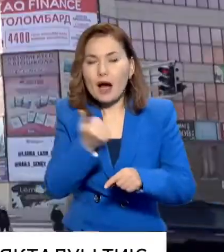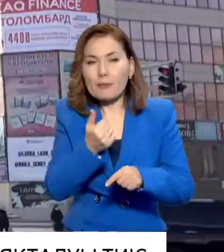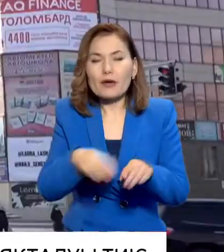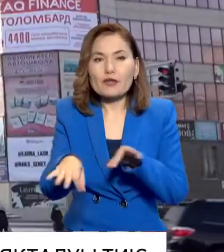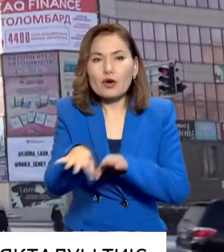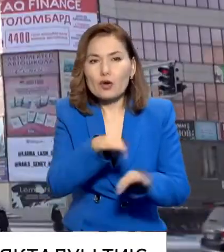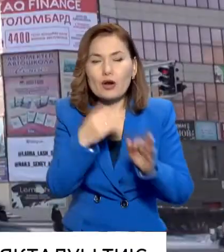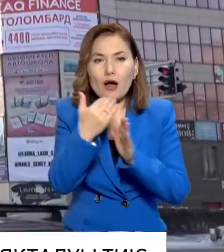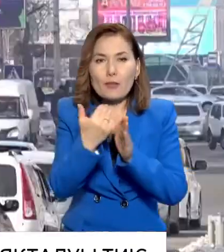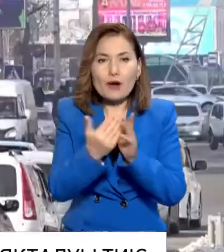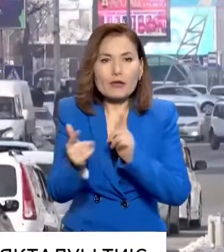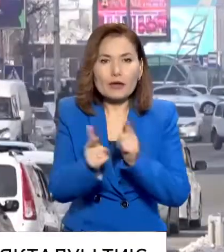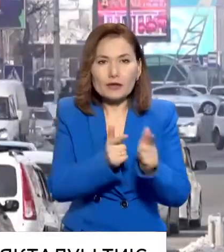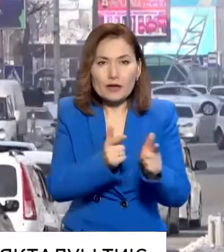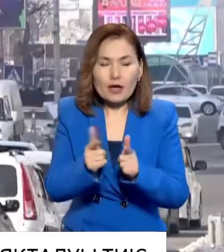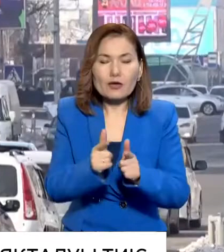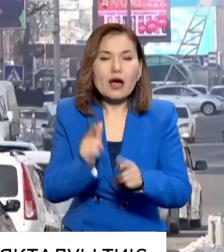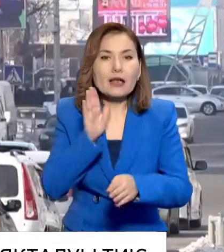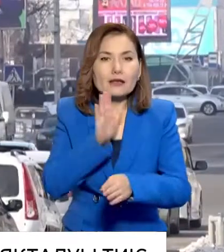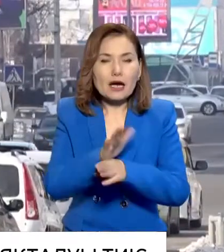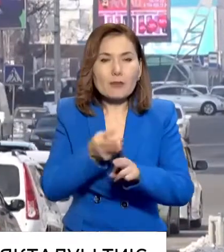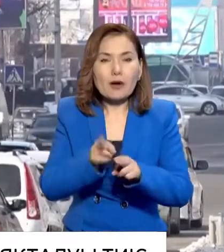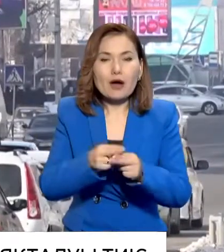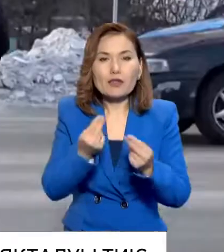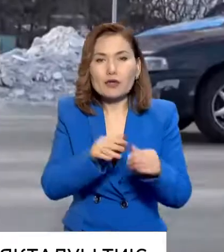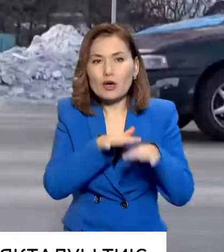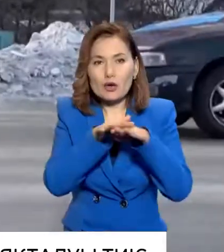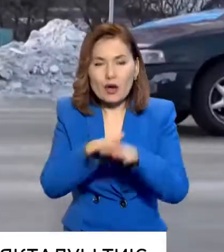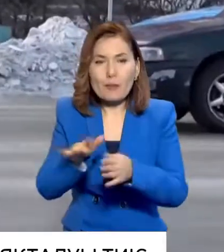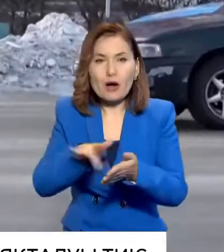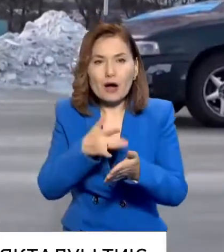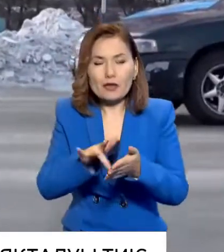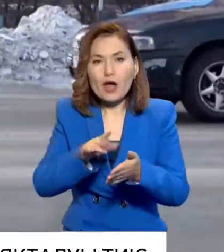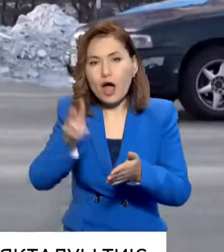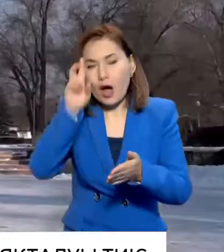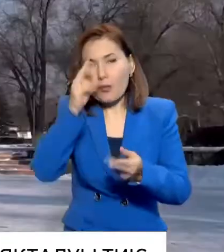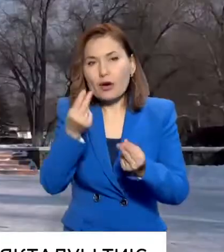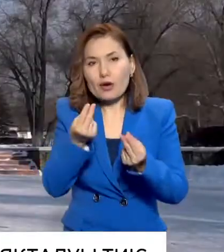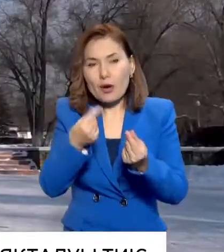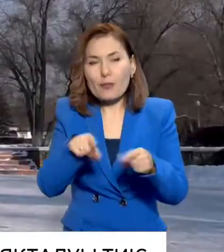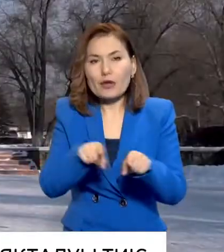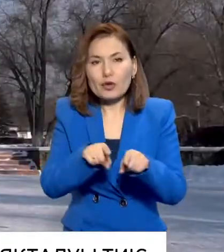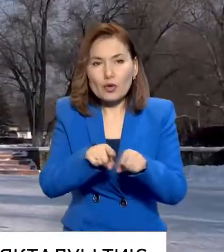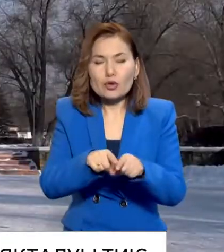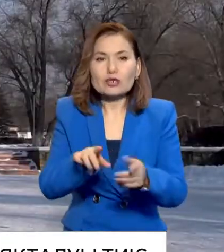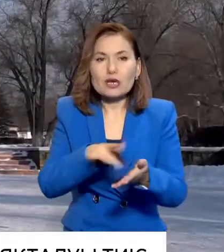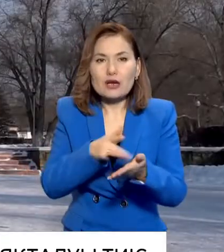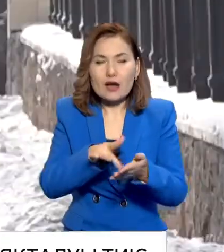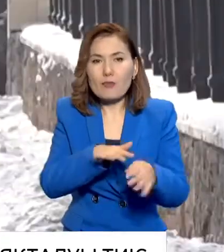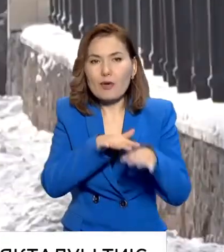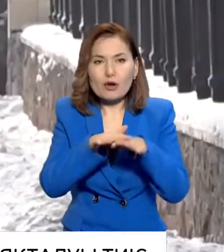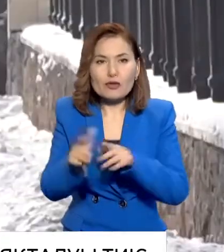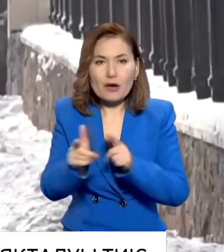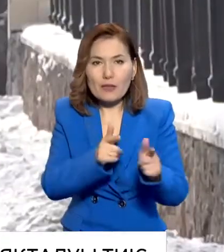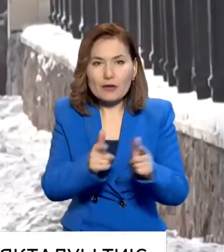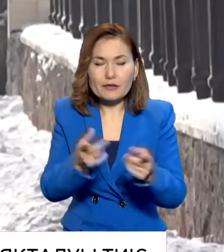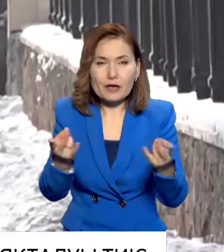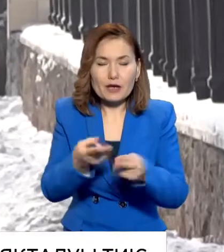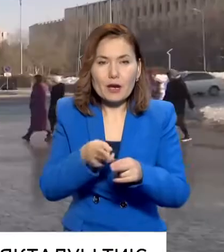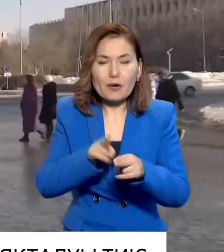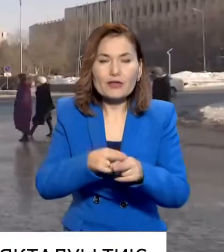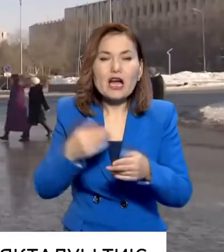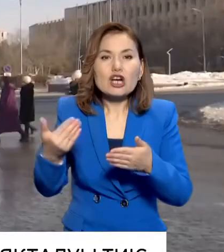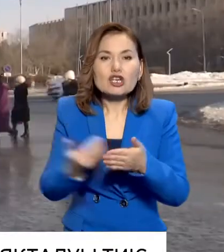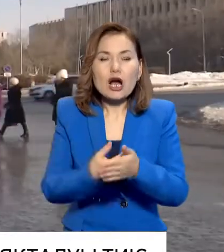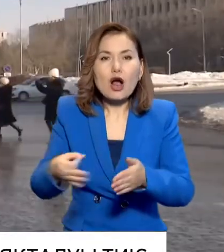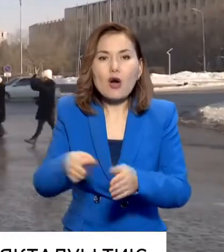енгізу тапсырылды. Өңірлерді қаржыландыру тәртібі қайта қаралып, бюджет аралық қатынастардың оңтайлы моделін әзірлеу қажет. Жаңа